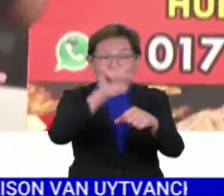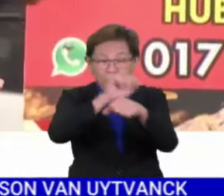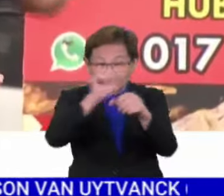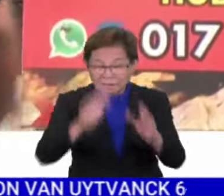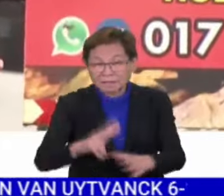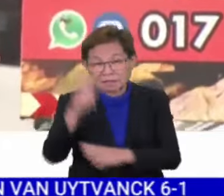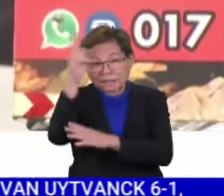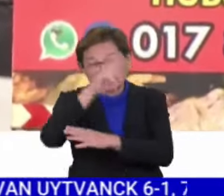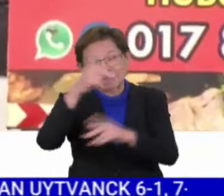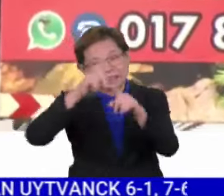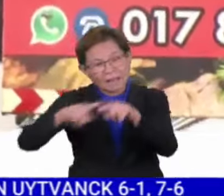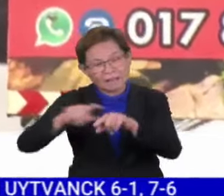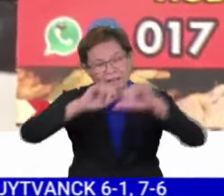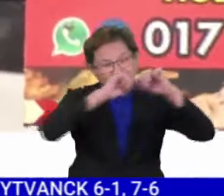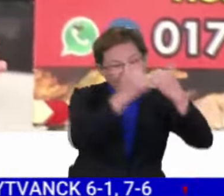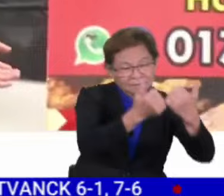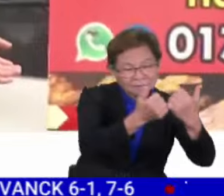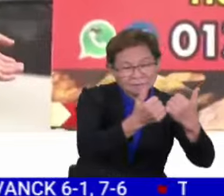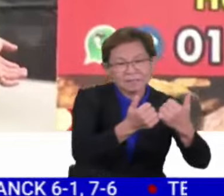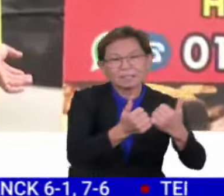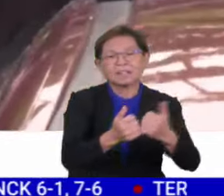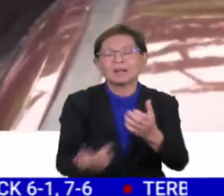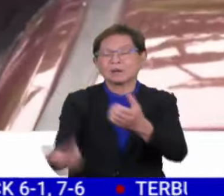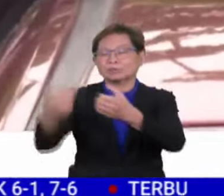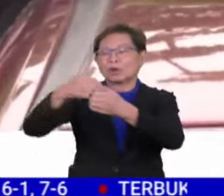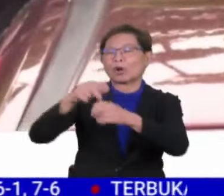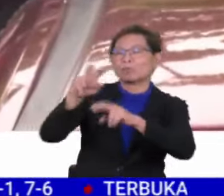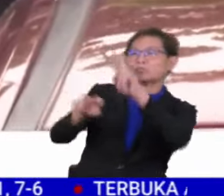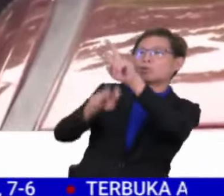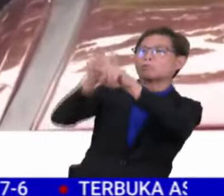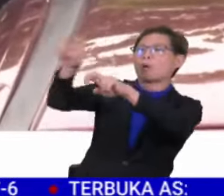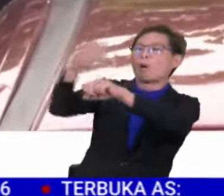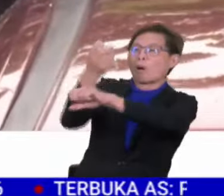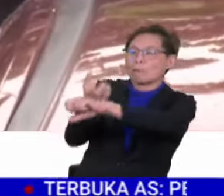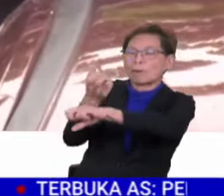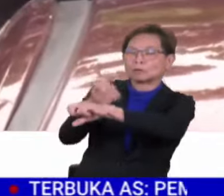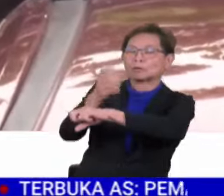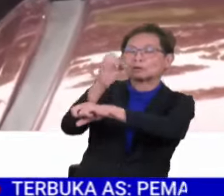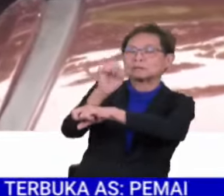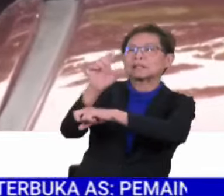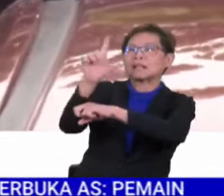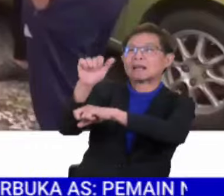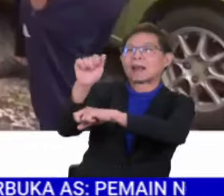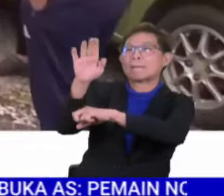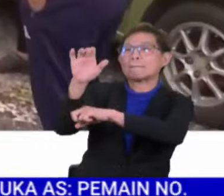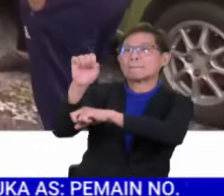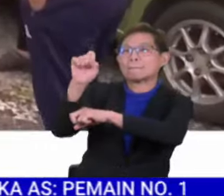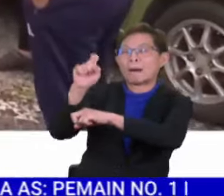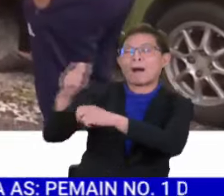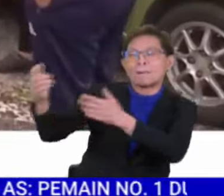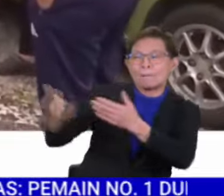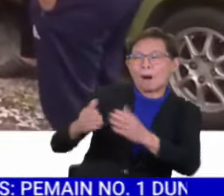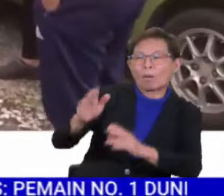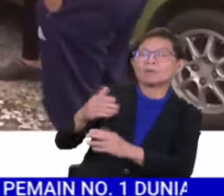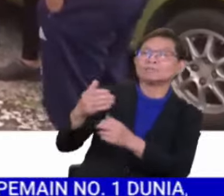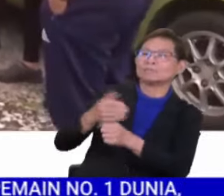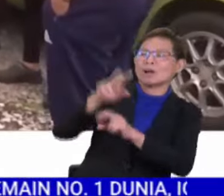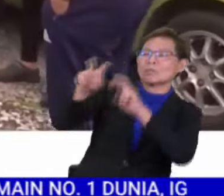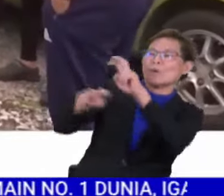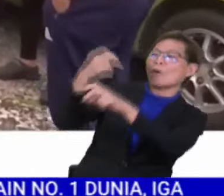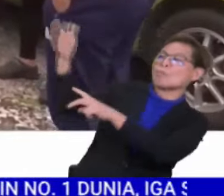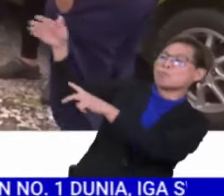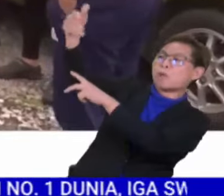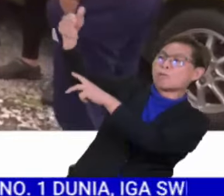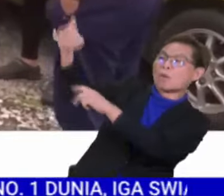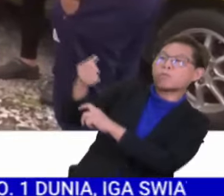agensi kerajaan terlibat dengan program pendakian Bukit Batu Selabat Muara Tebas pagi tadi dengan membawa bersama bendera Jalur